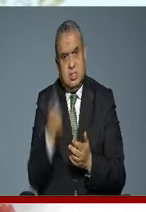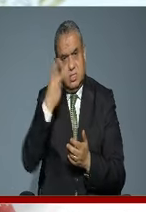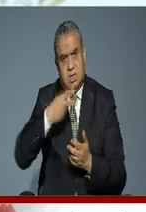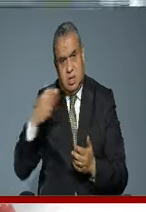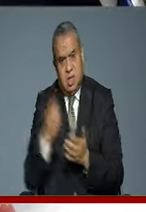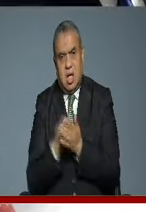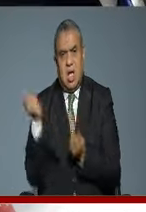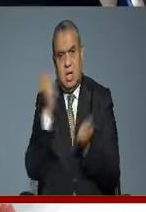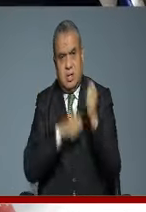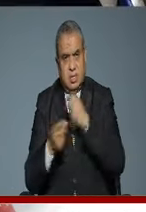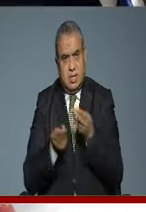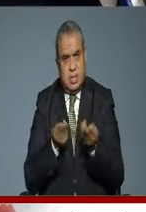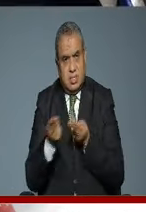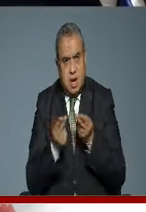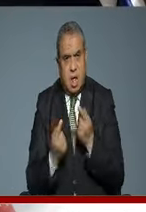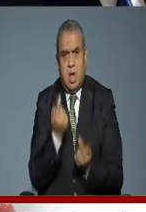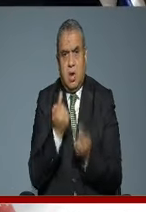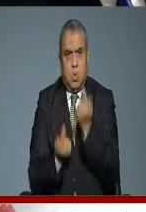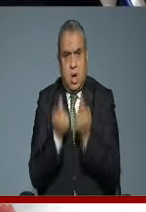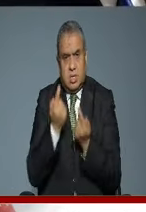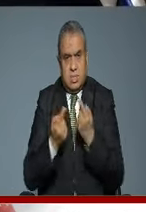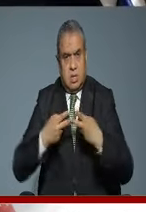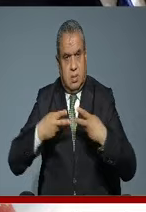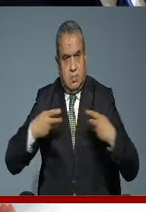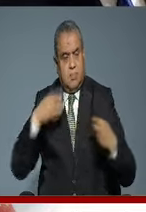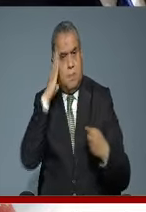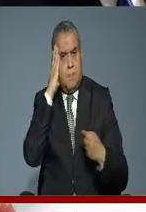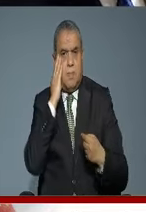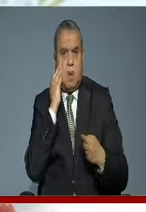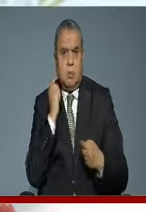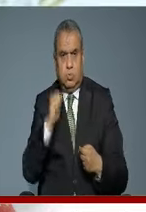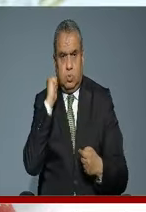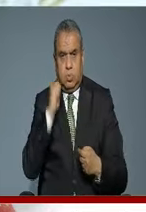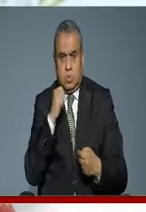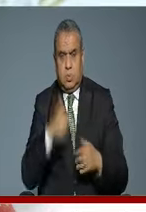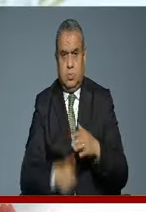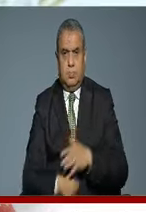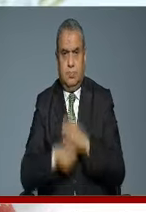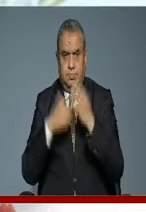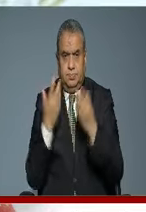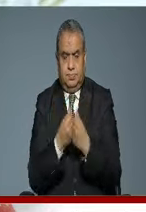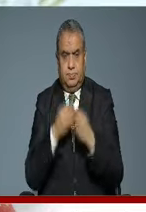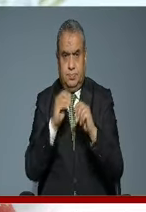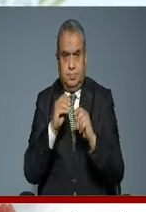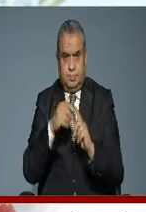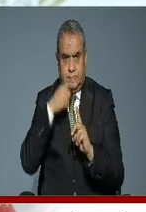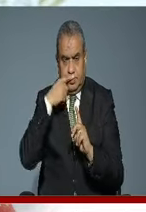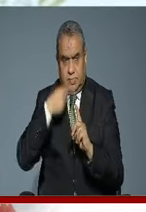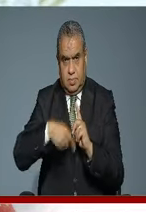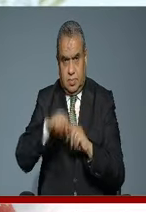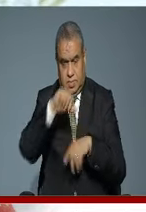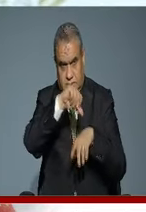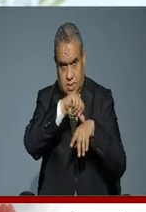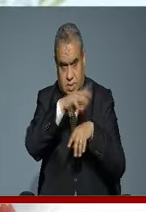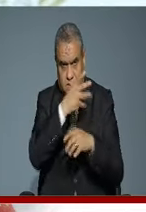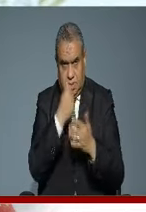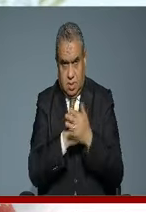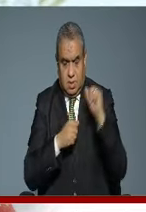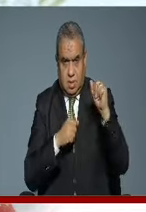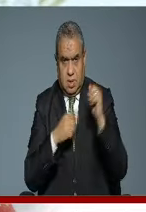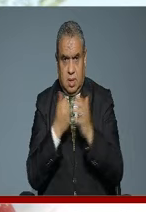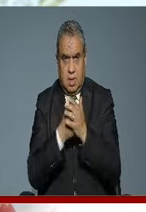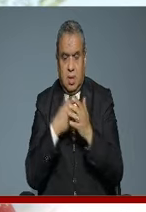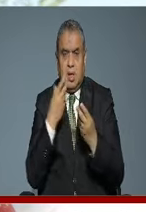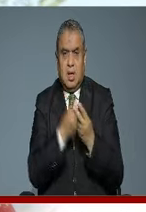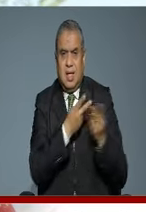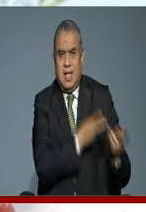الصناعية، الزراعية. وده أمر يمكن هيكون خلال زيارتي إن شاء الله من الدعوة الكريمة اللي